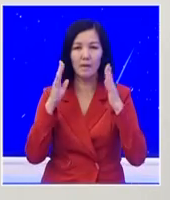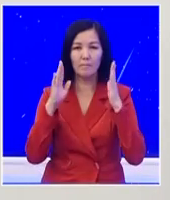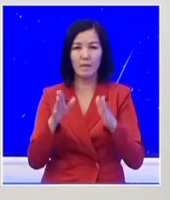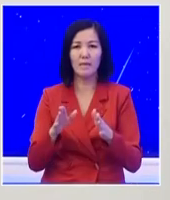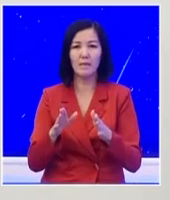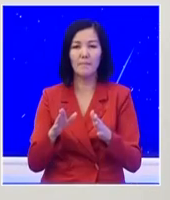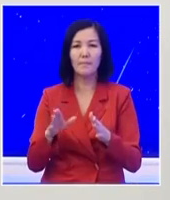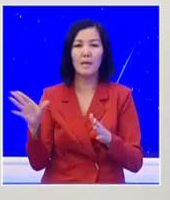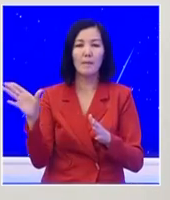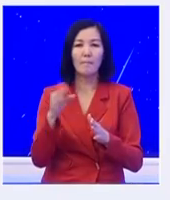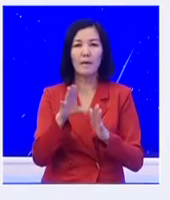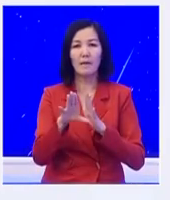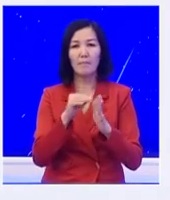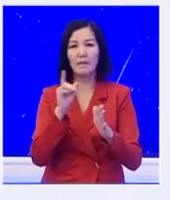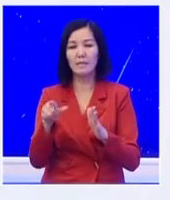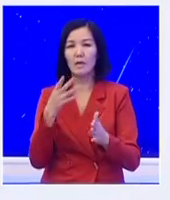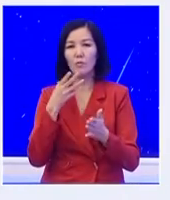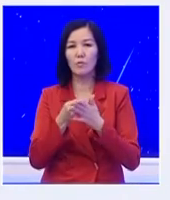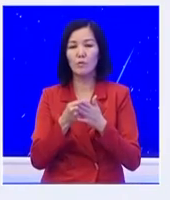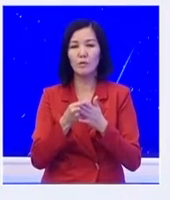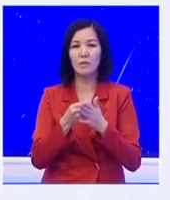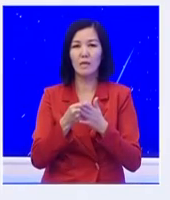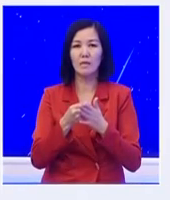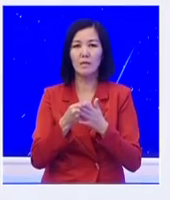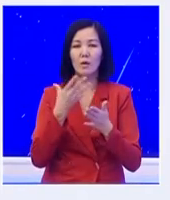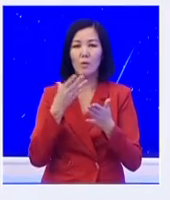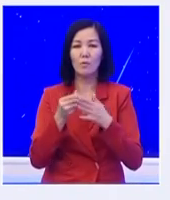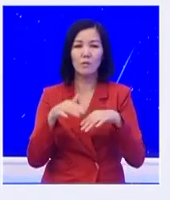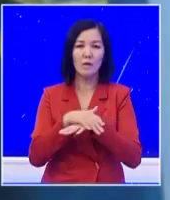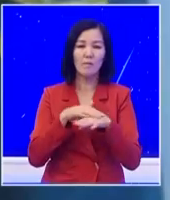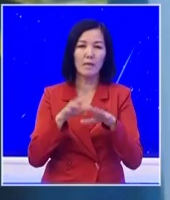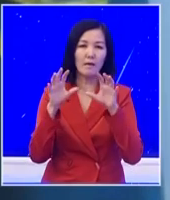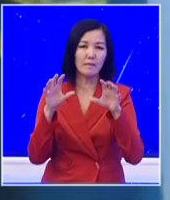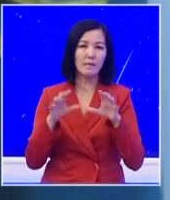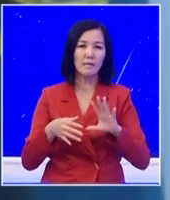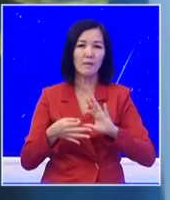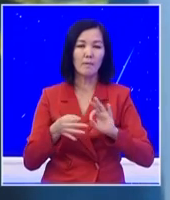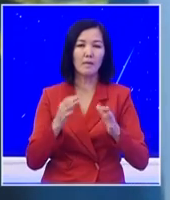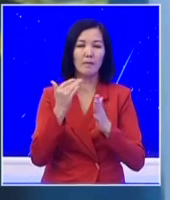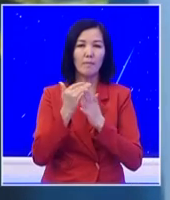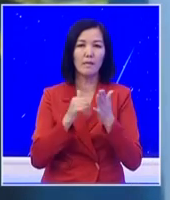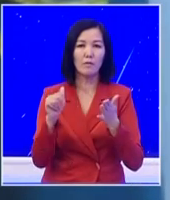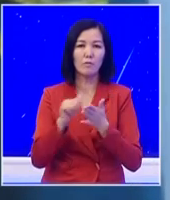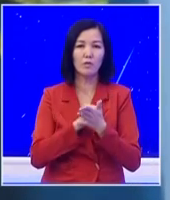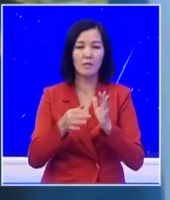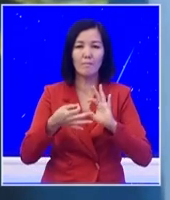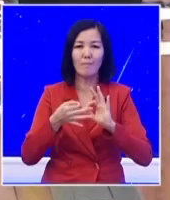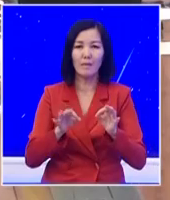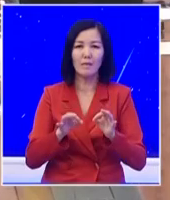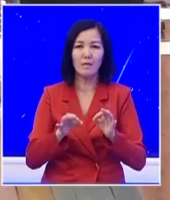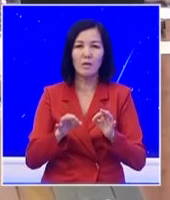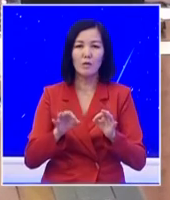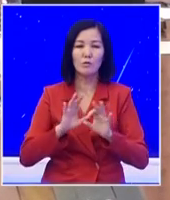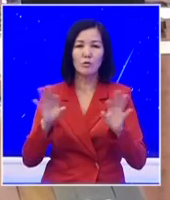берілді. Кез келген мәслихат депутаты өз сайлаушыларына қабылданған заңдарда бағдарламалық құжаттардың мәнін